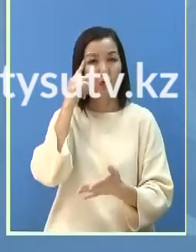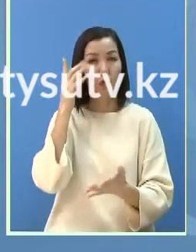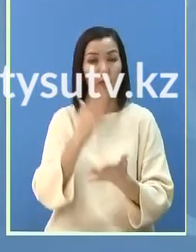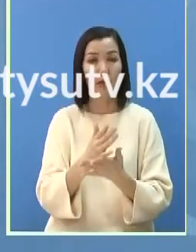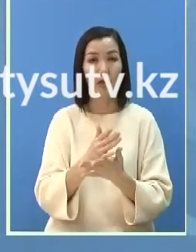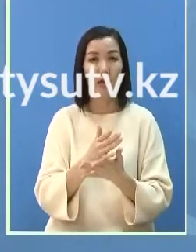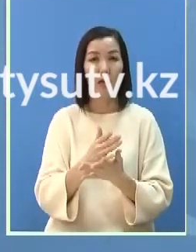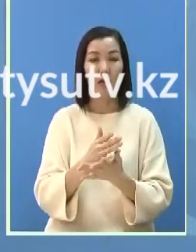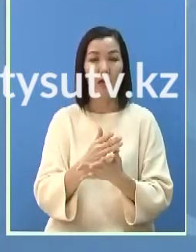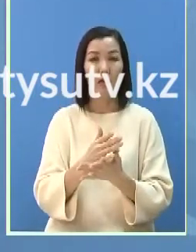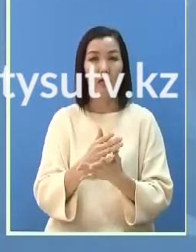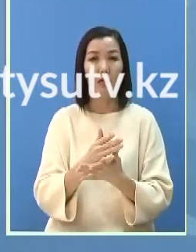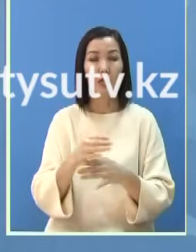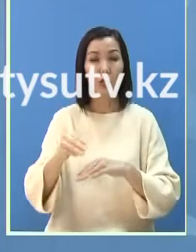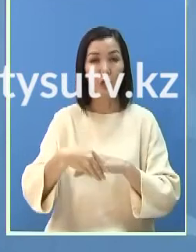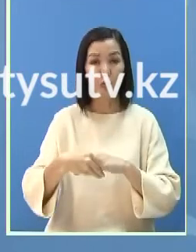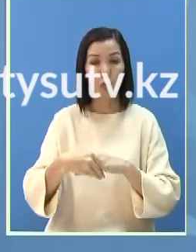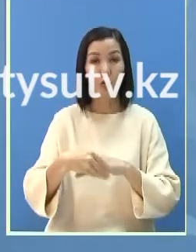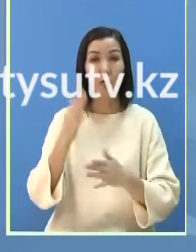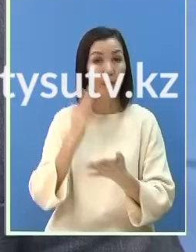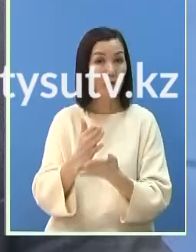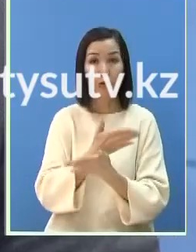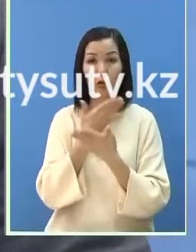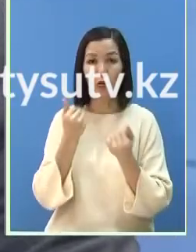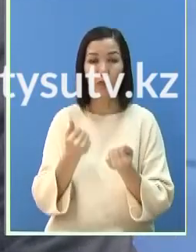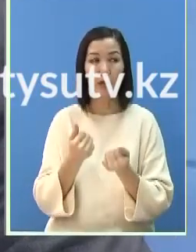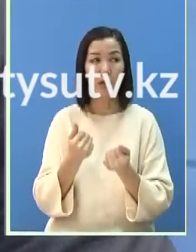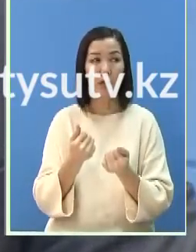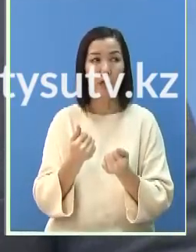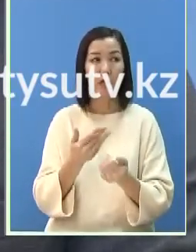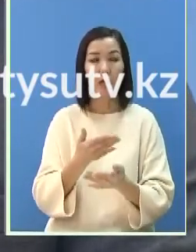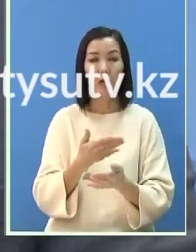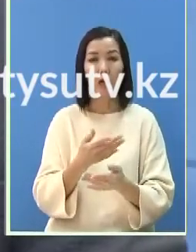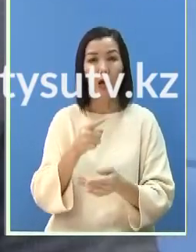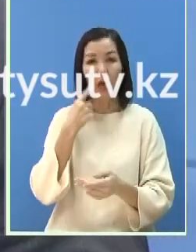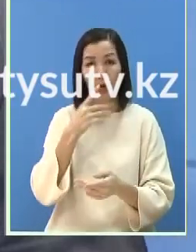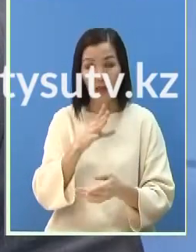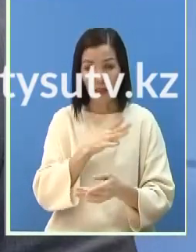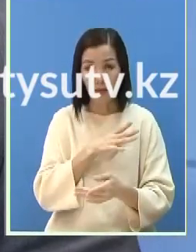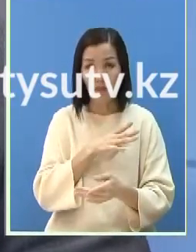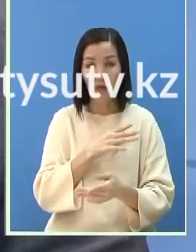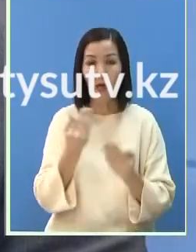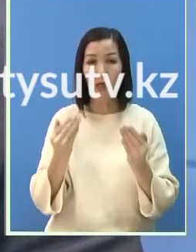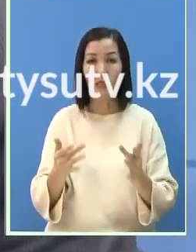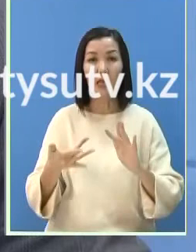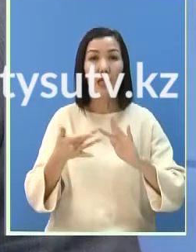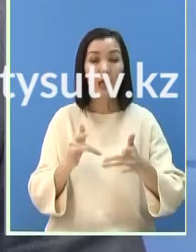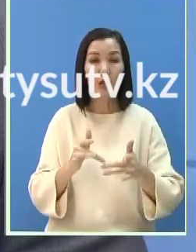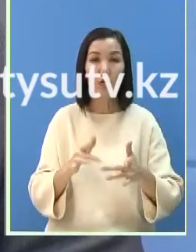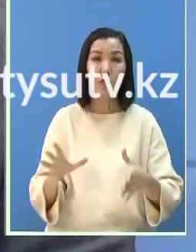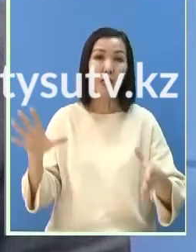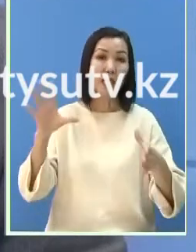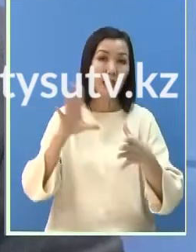жерде жемқорлыққа жол беріліп қоймай ма? Жоқ, жаңа айтып өттім ғой. Қазіргі таңда қолдау электронды портал